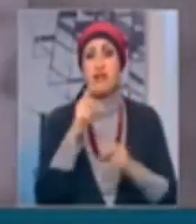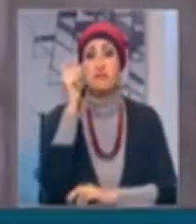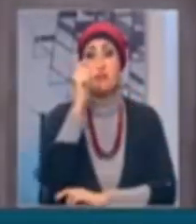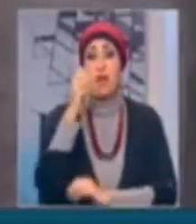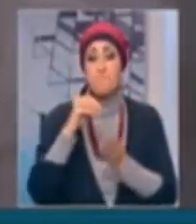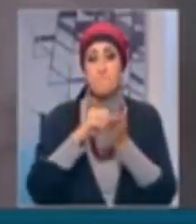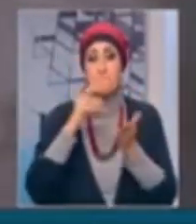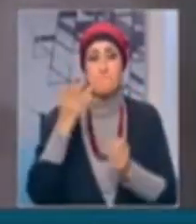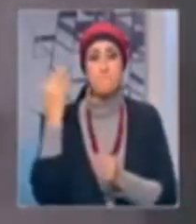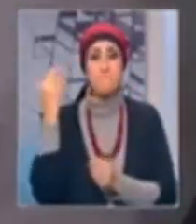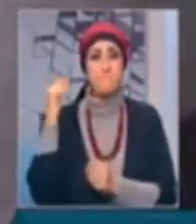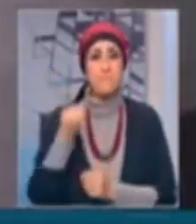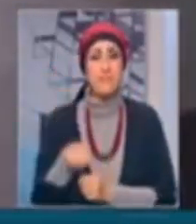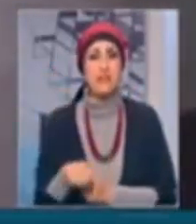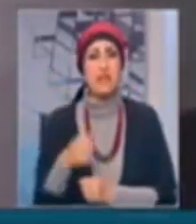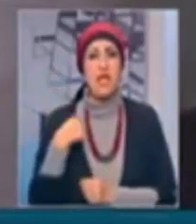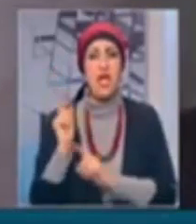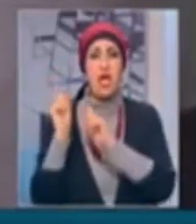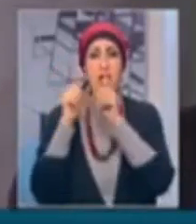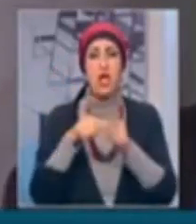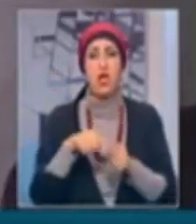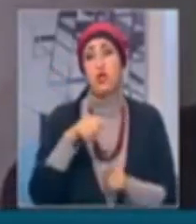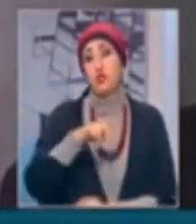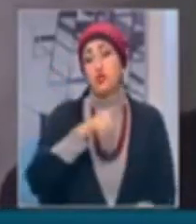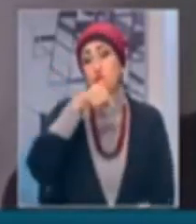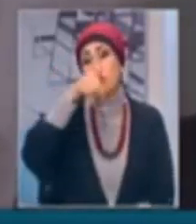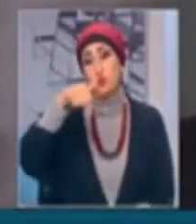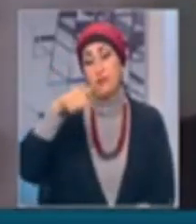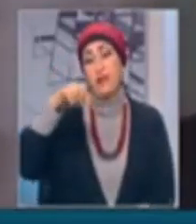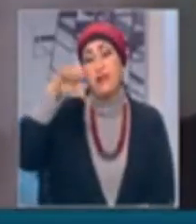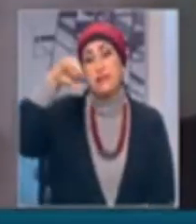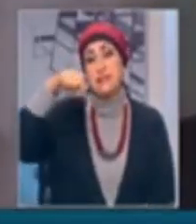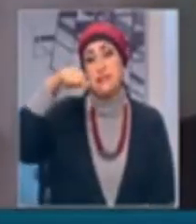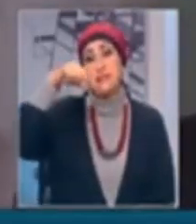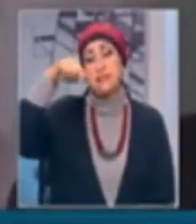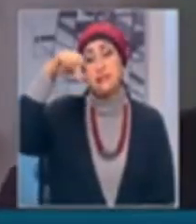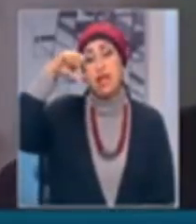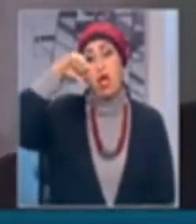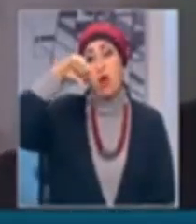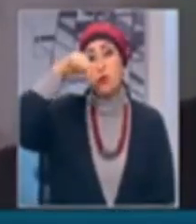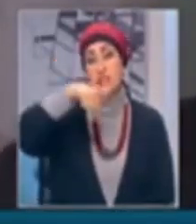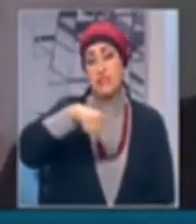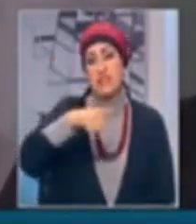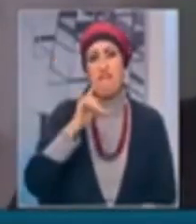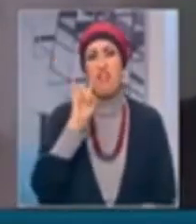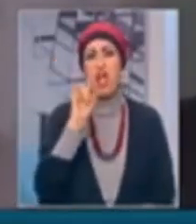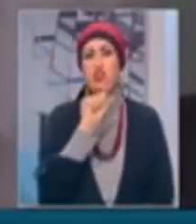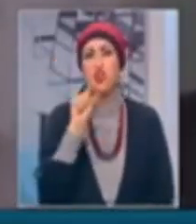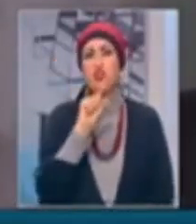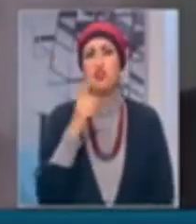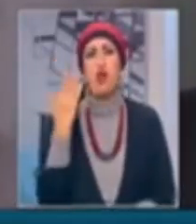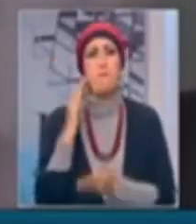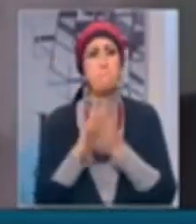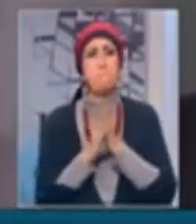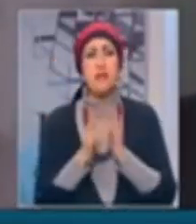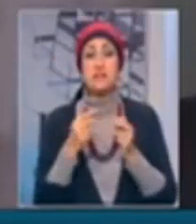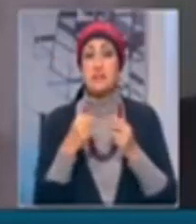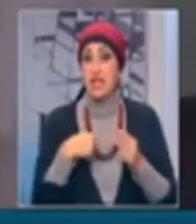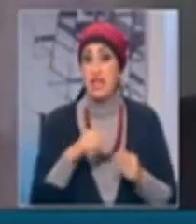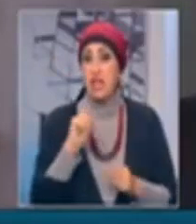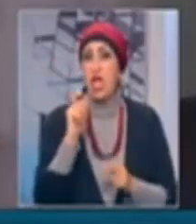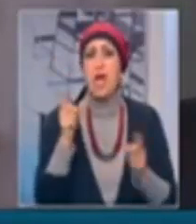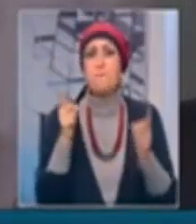أول سبتمبر 667 مسجدا في 4 أشهر تقريبا. الحقيقة بإيجاز